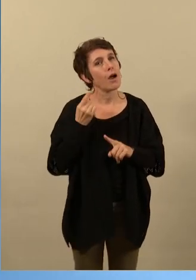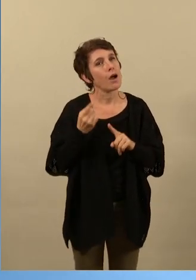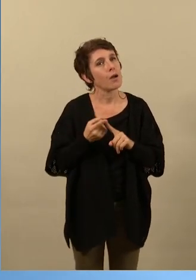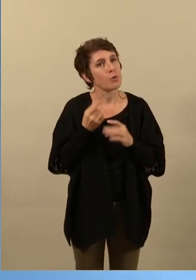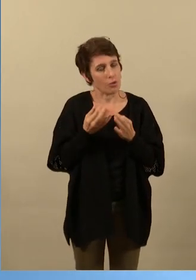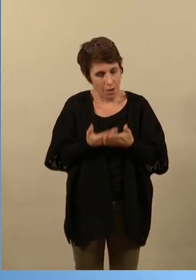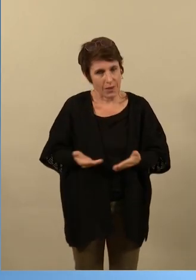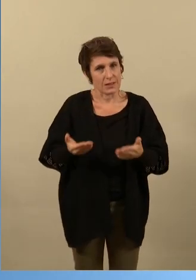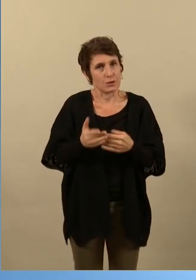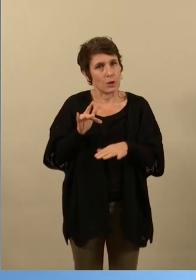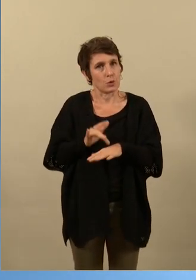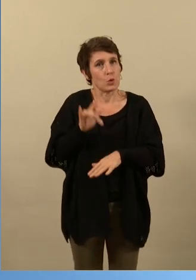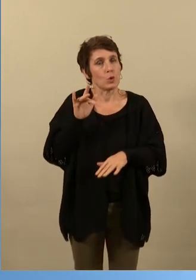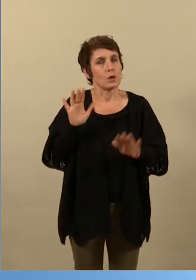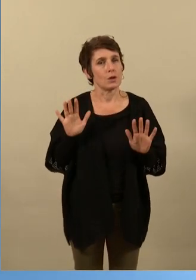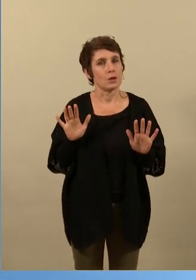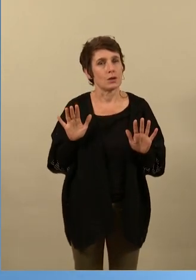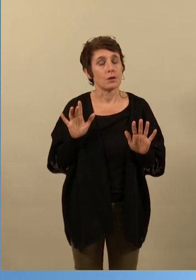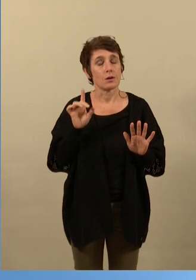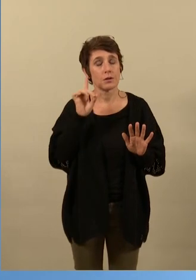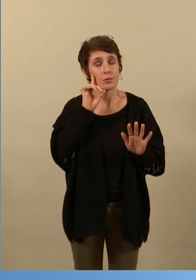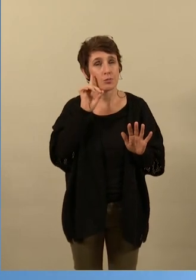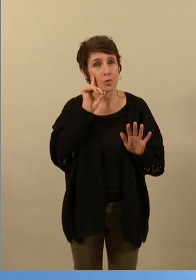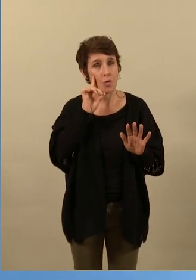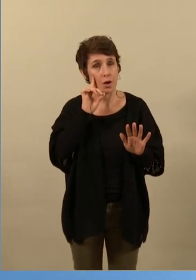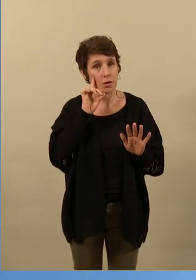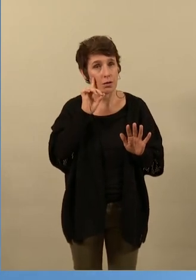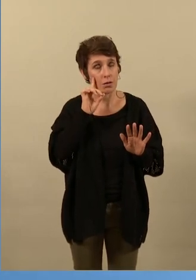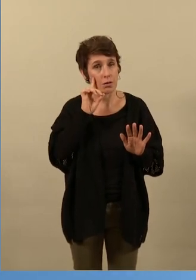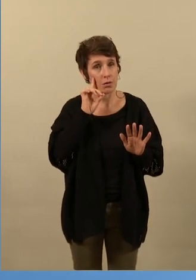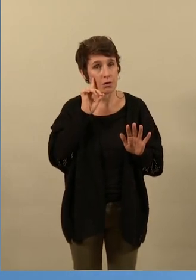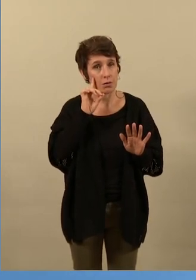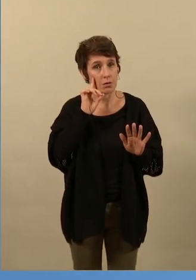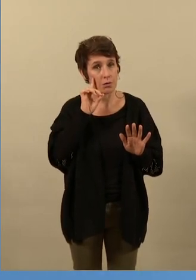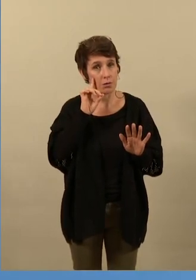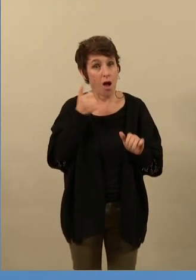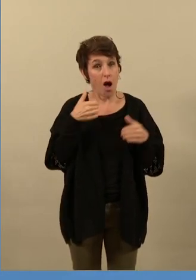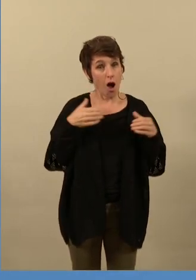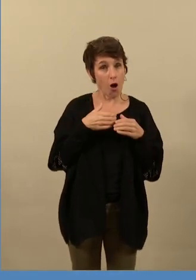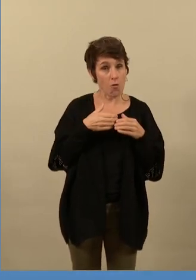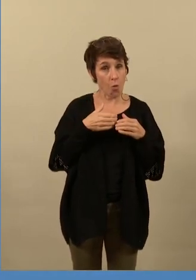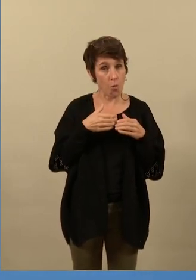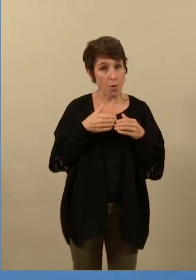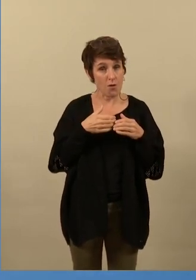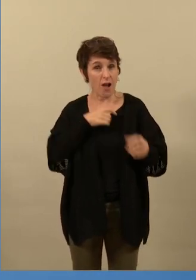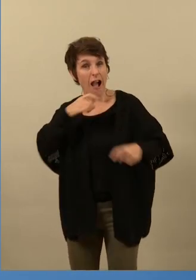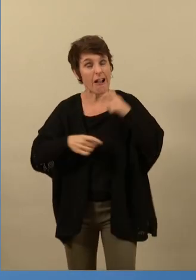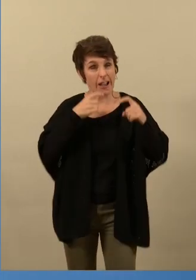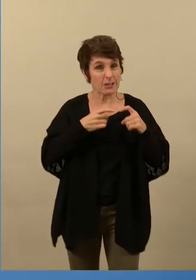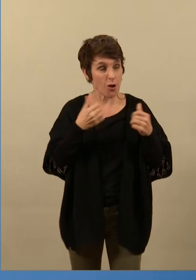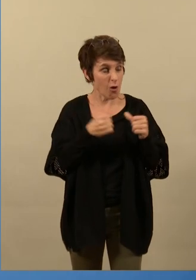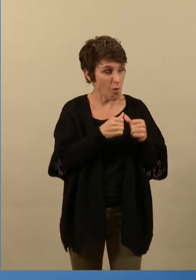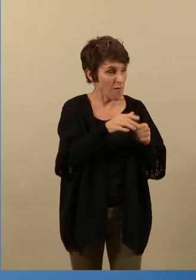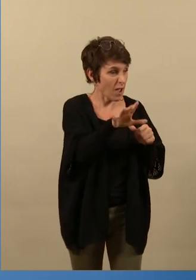qui nous concerne puisque il y a un agresseur qui a qui retient des otages des femmes des enfants des